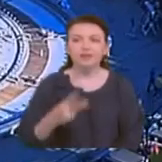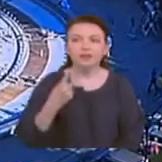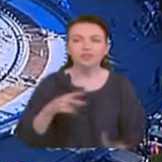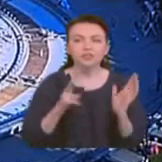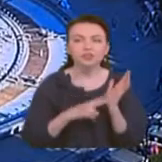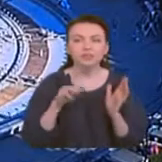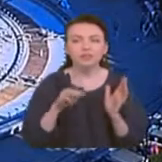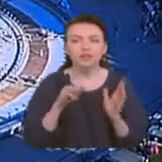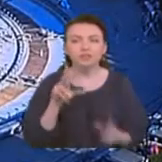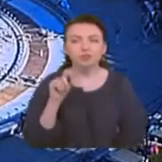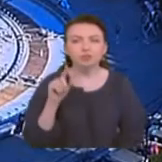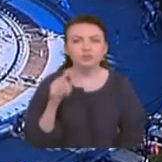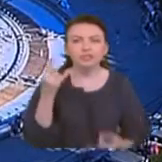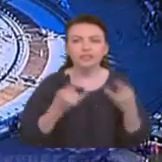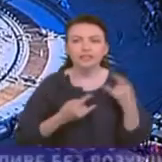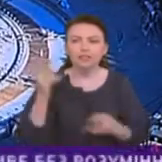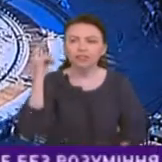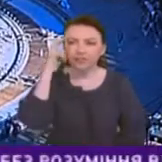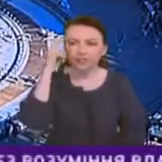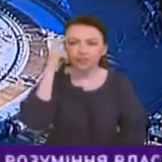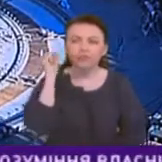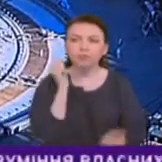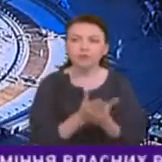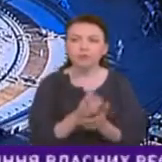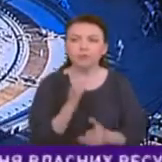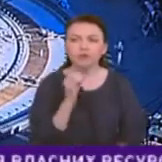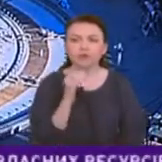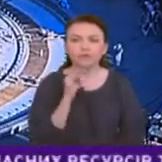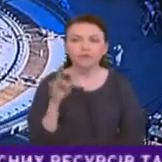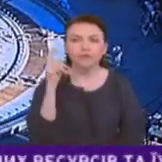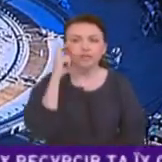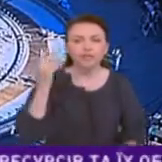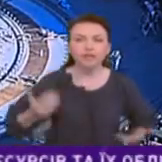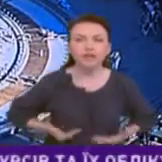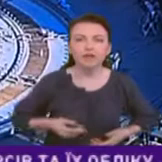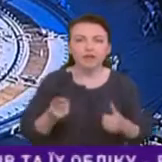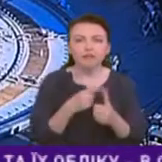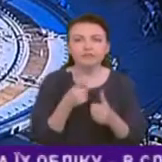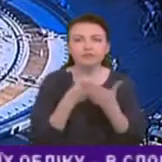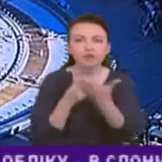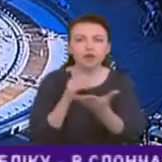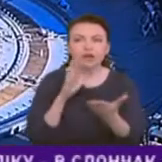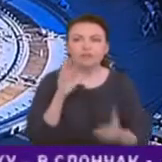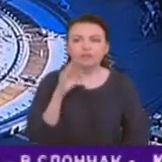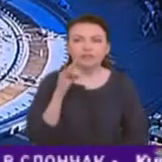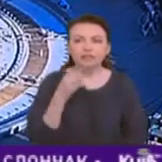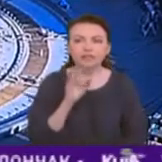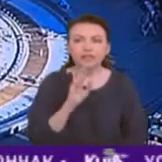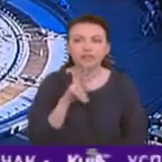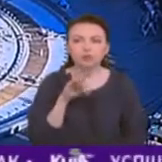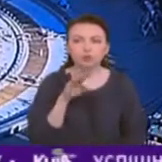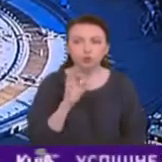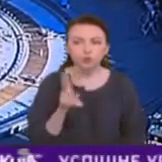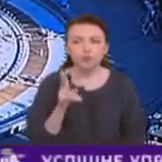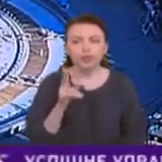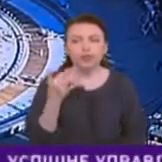27 травня, понеділок, телеканал «Київ» в прямому ефірі. Це проект «Київ Лайф». Мене звуть Василь Климчук. Я дякую вам, хто приєднується зараз до